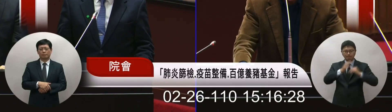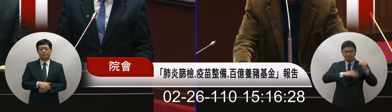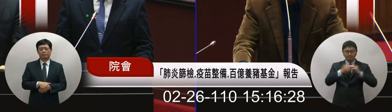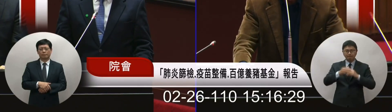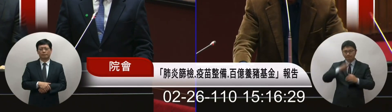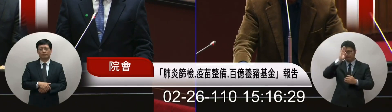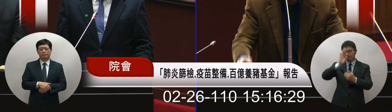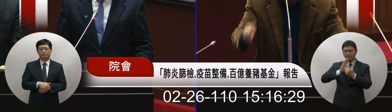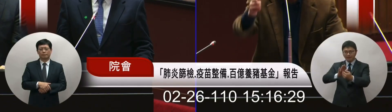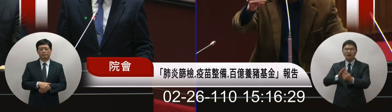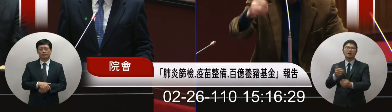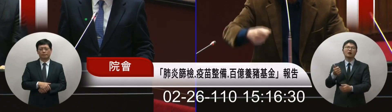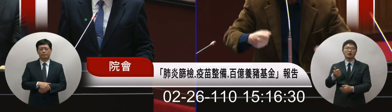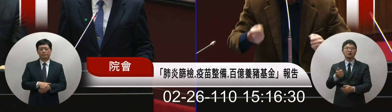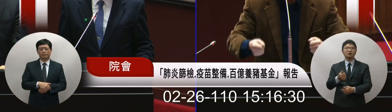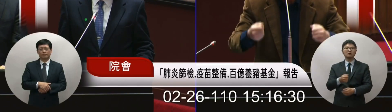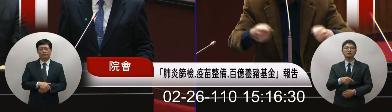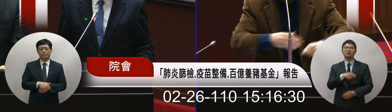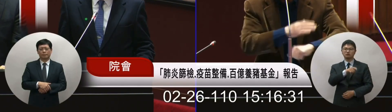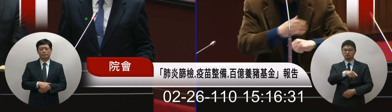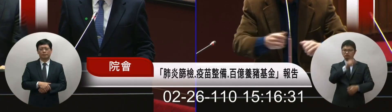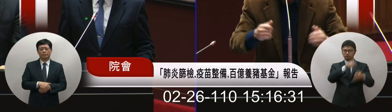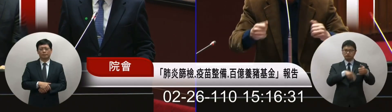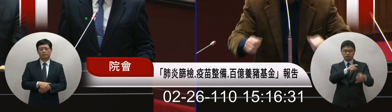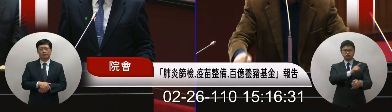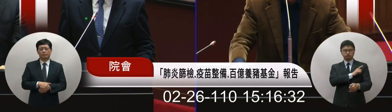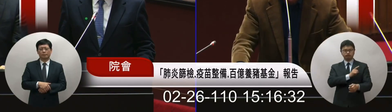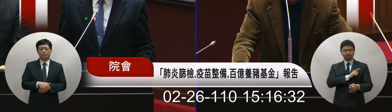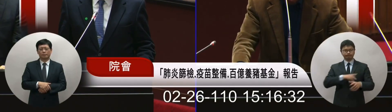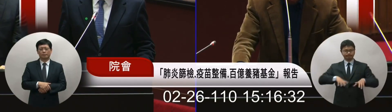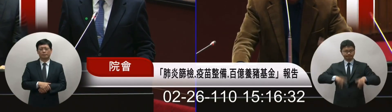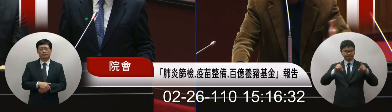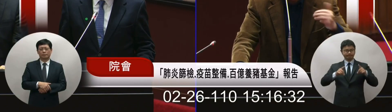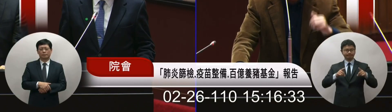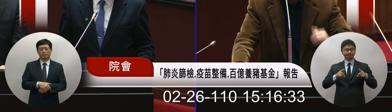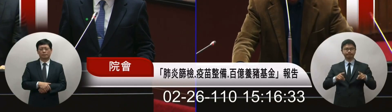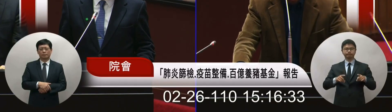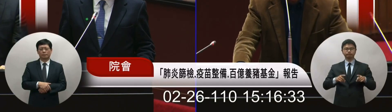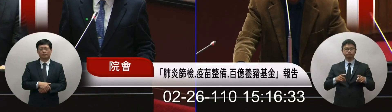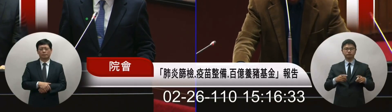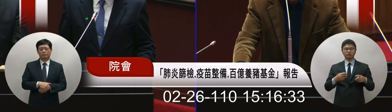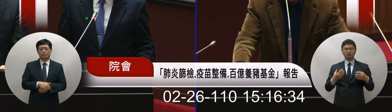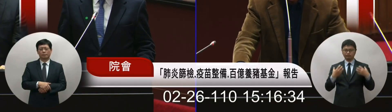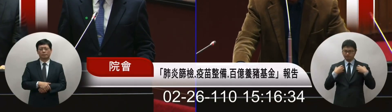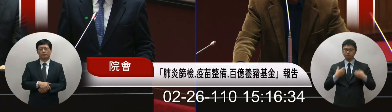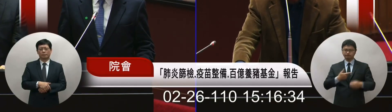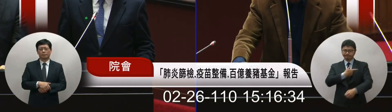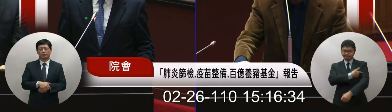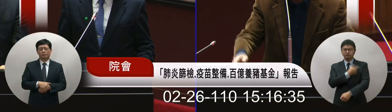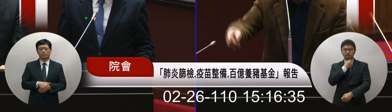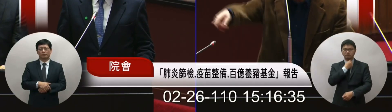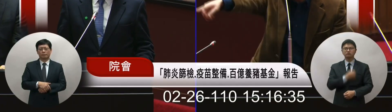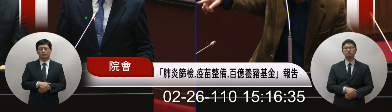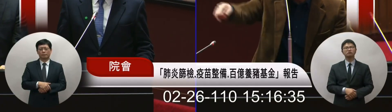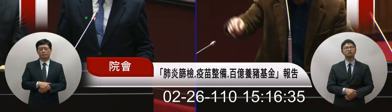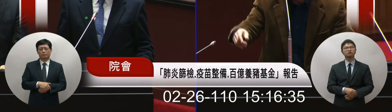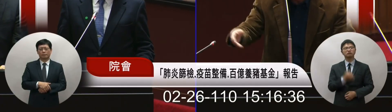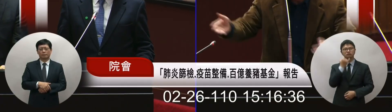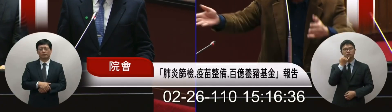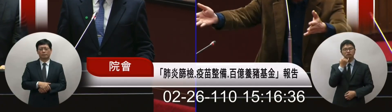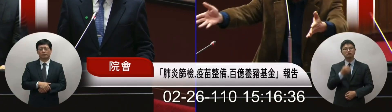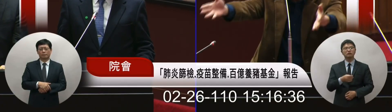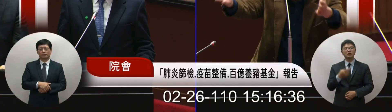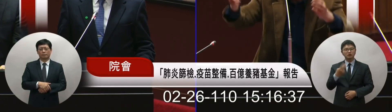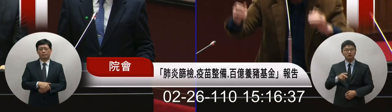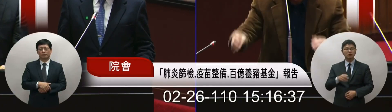助，那你就应该要率先，可以的话啦，率先打也没关系。不然我说医护人